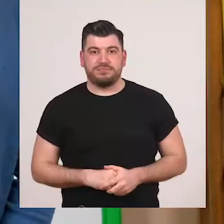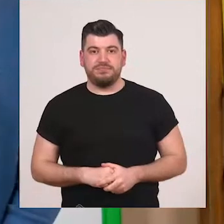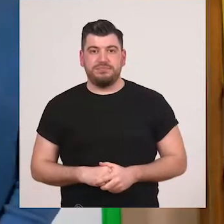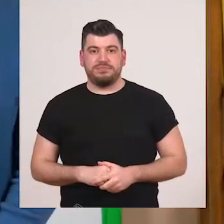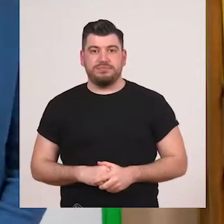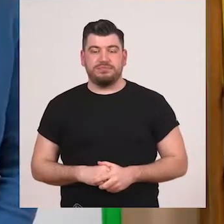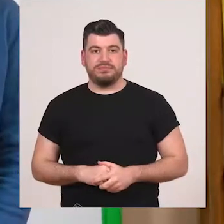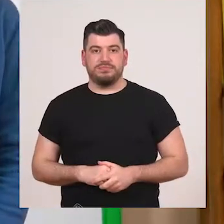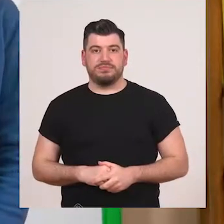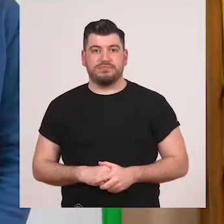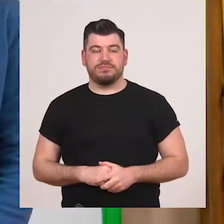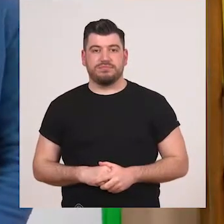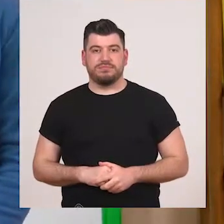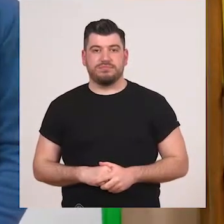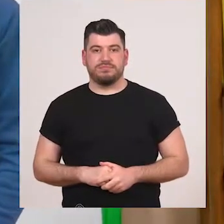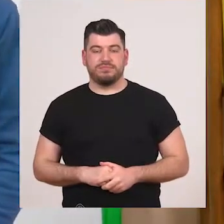Η ιδέα αυτή